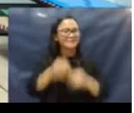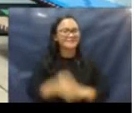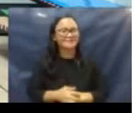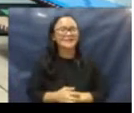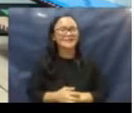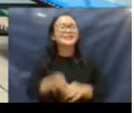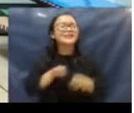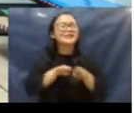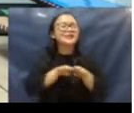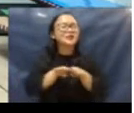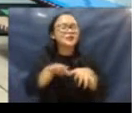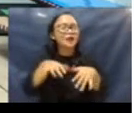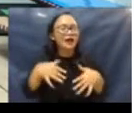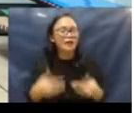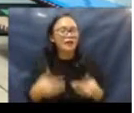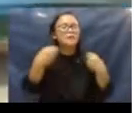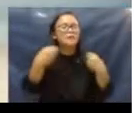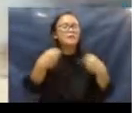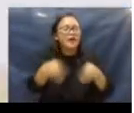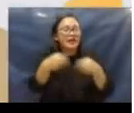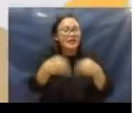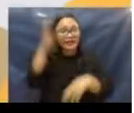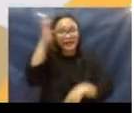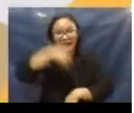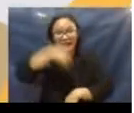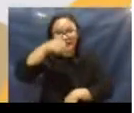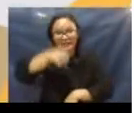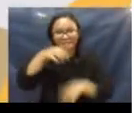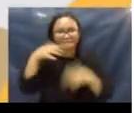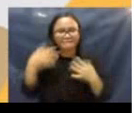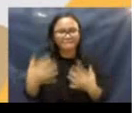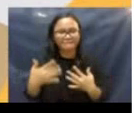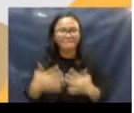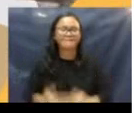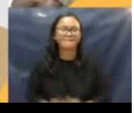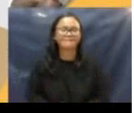berdasarkan materi webinar hari ini.